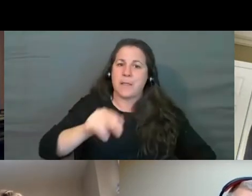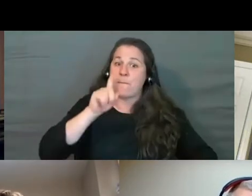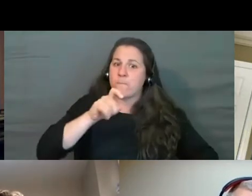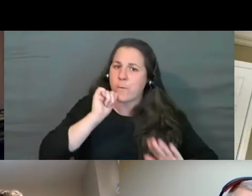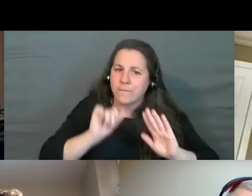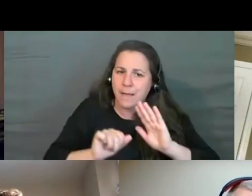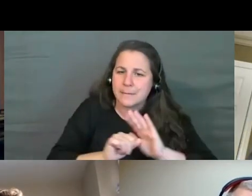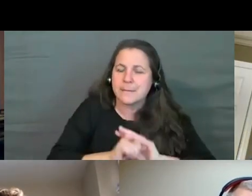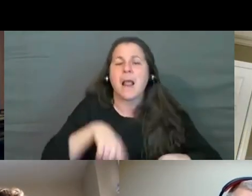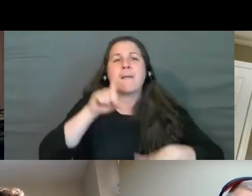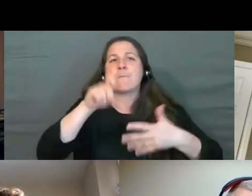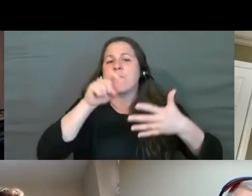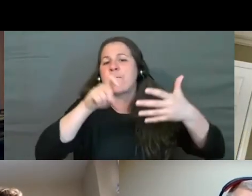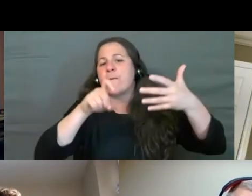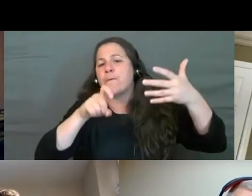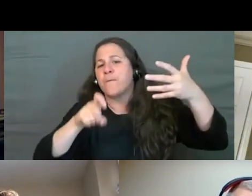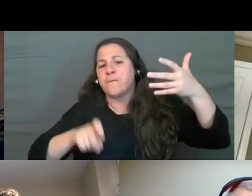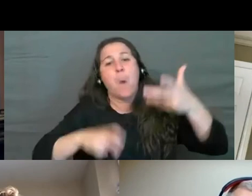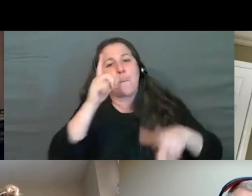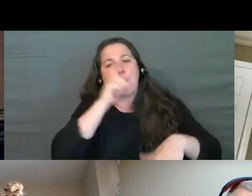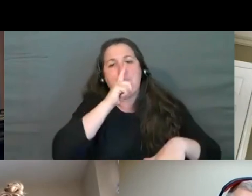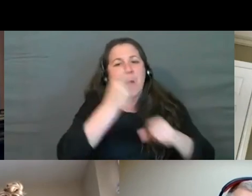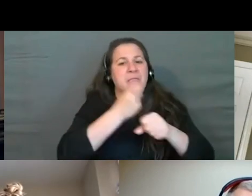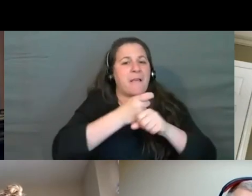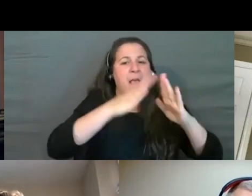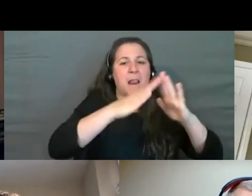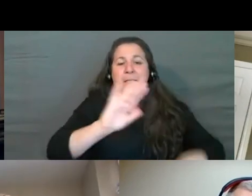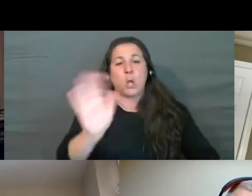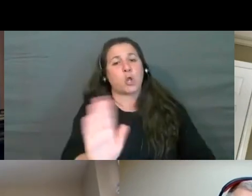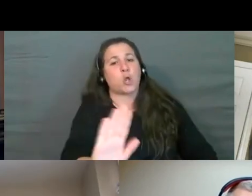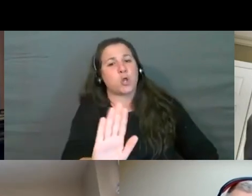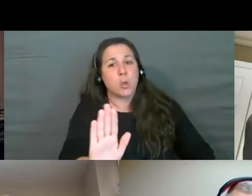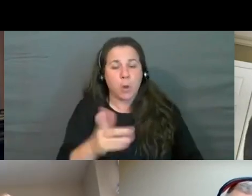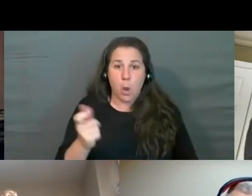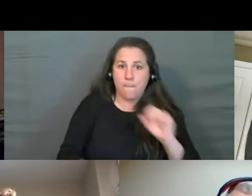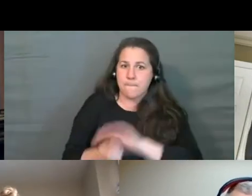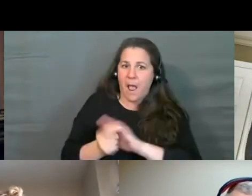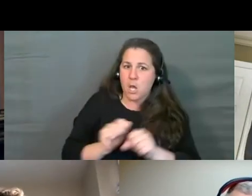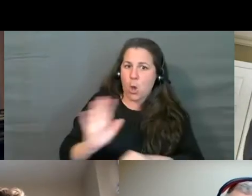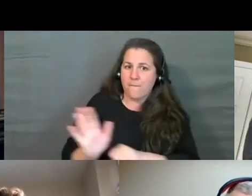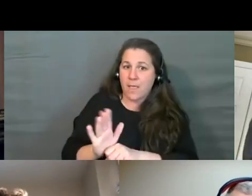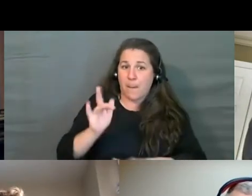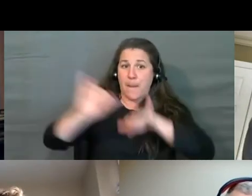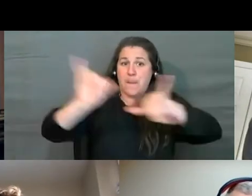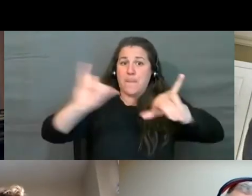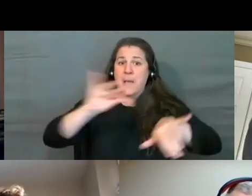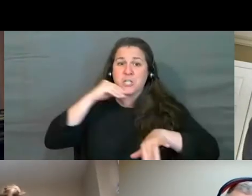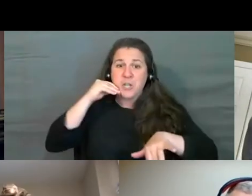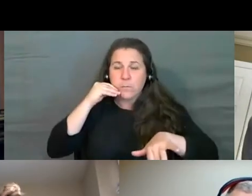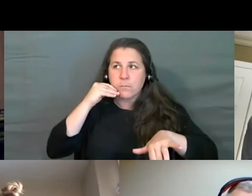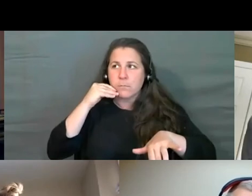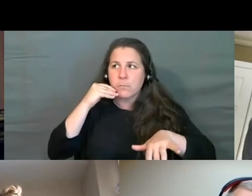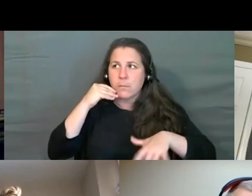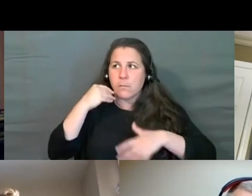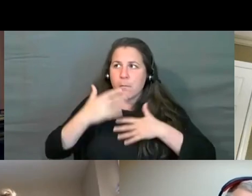Puis alors que là, on est toutes sorties en catastrophe. On a toutes réussi à survivre dans ce monde dur et